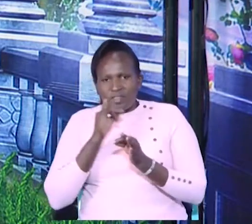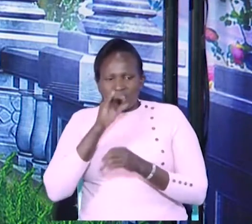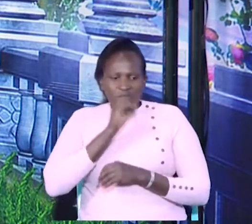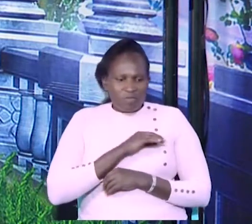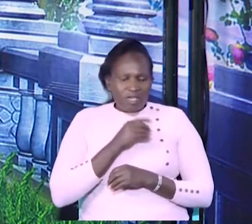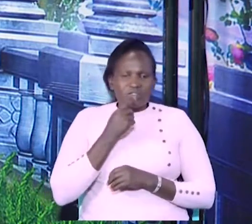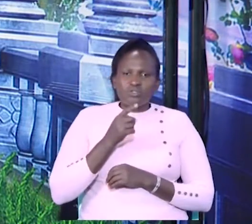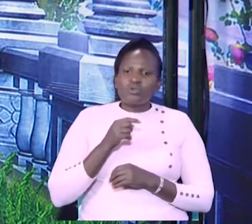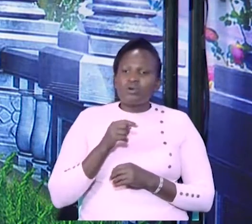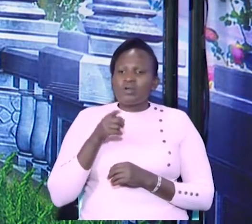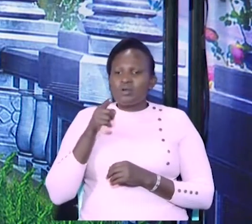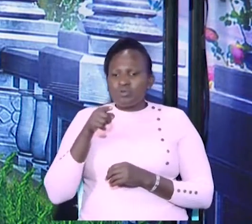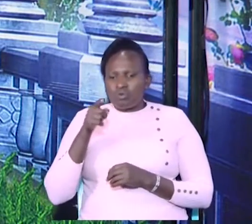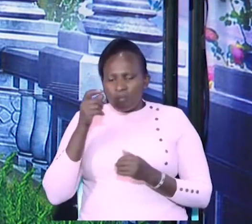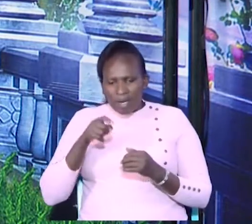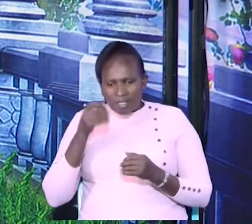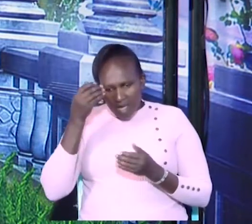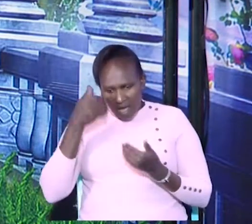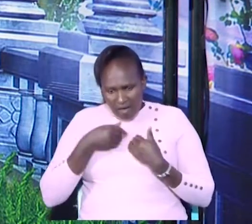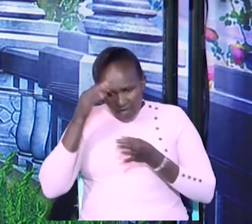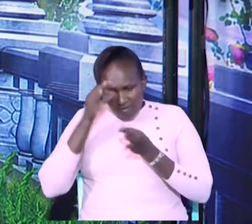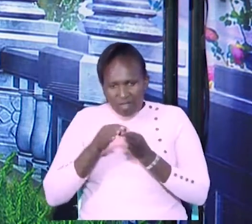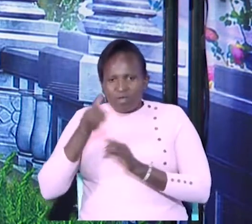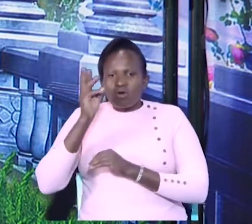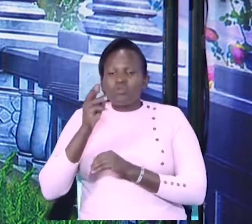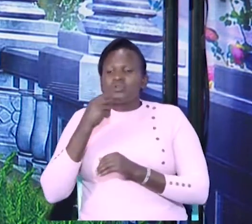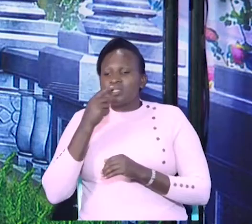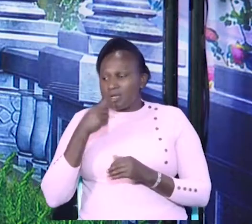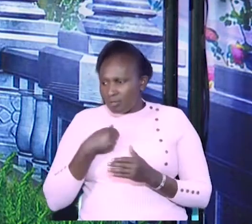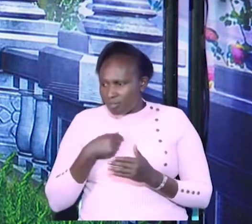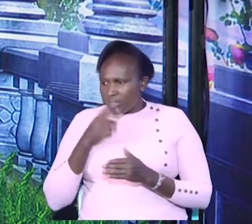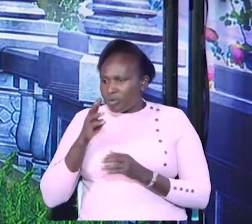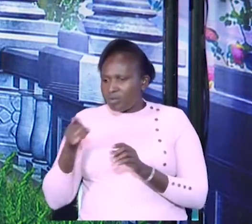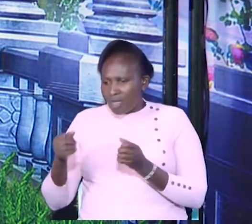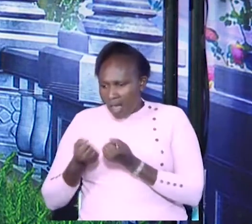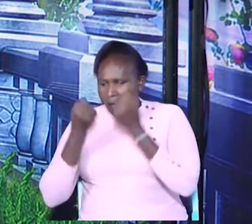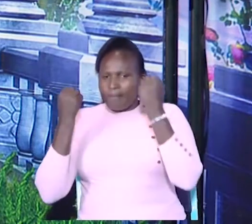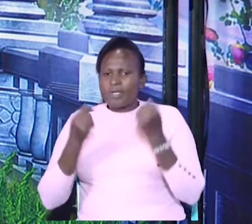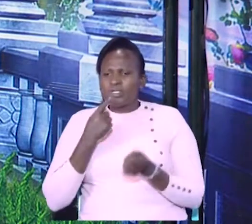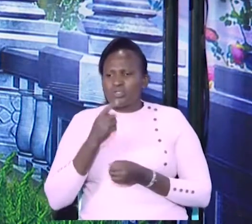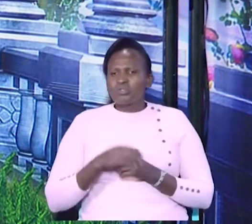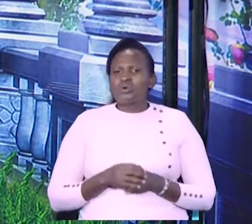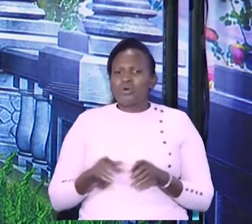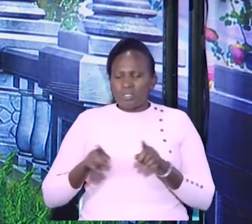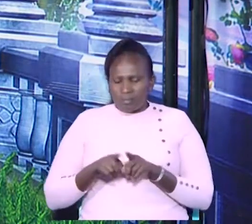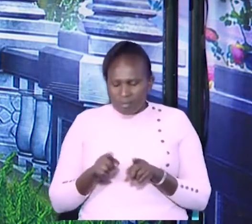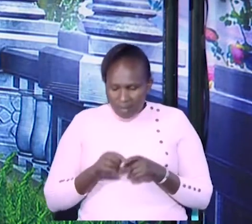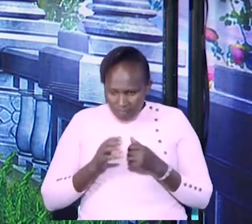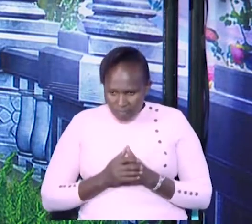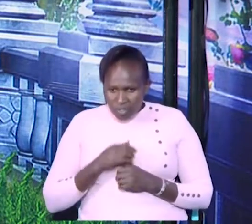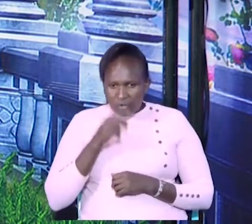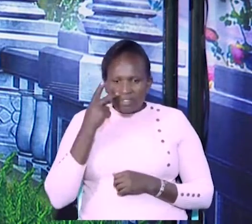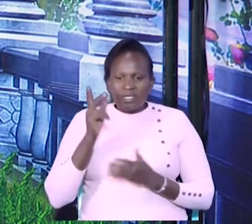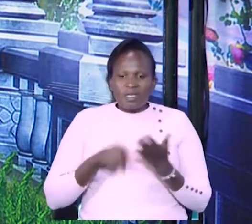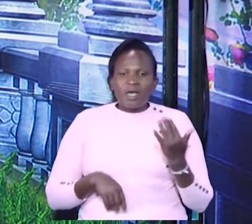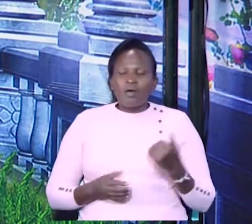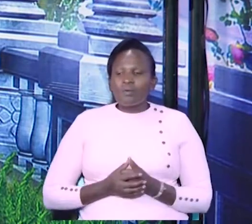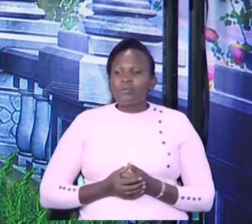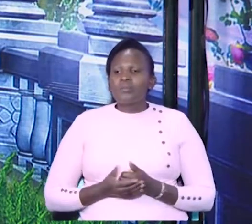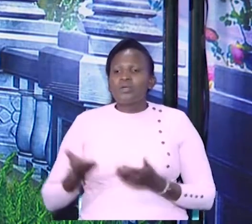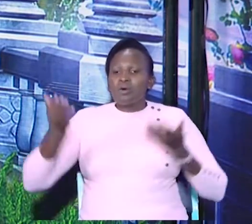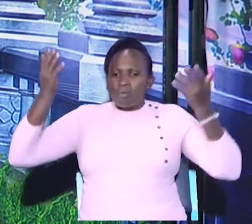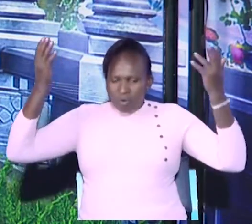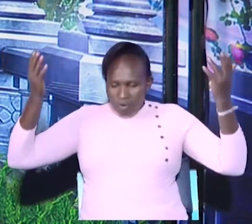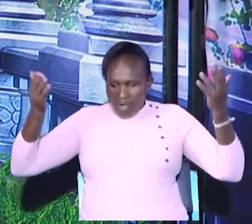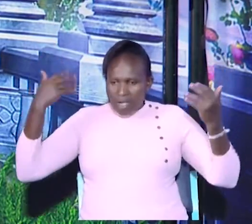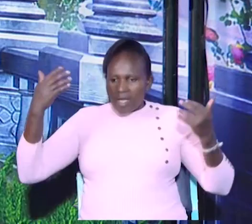Kwa hivyo sasa akawa na imani ya kwamba yale Mungu ataniambia itaweza kutimilika. Kwa hivyo akapewa nguvu sasa. Na tunaona sasa ameinua mikono yake